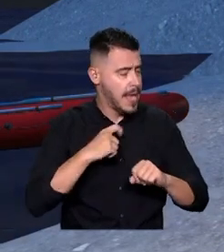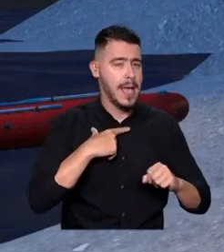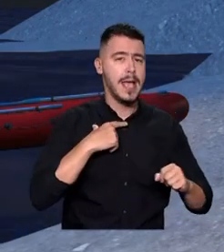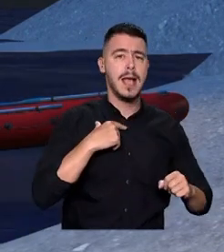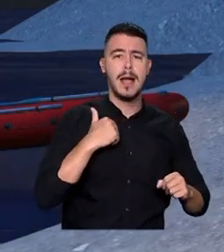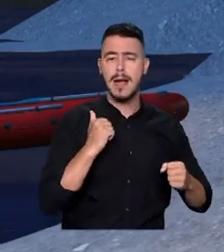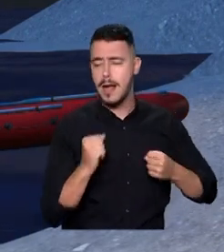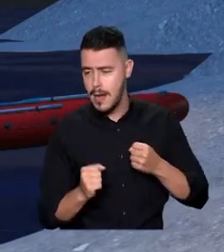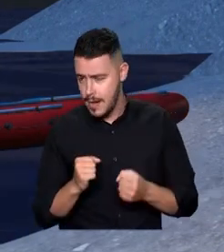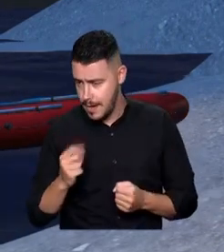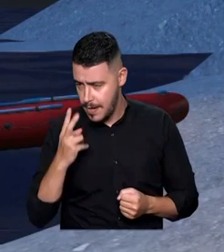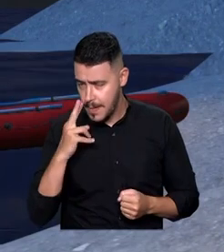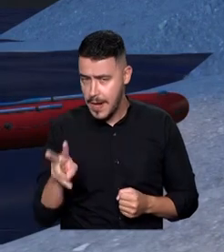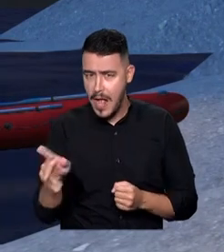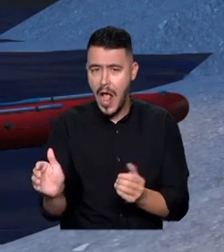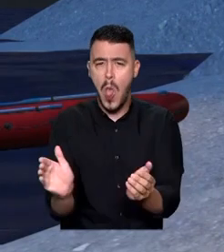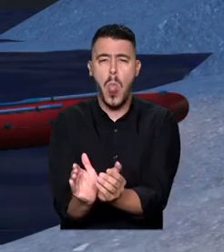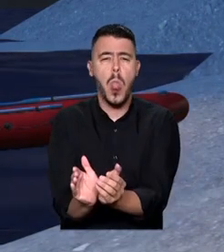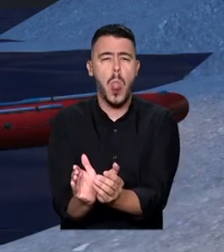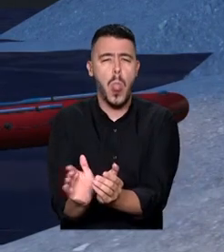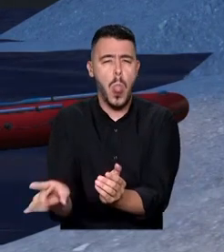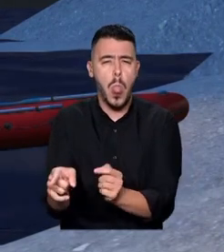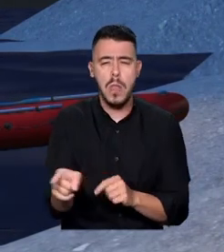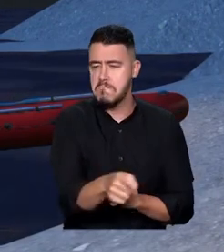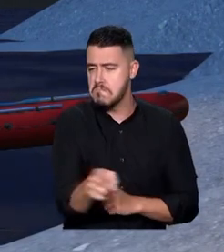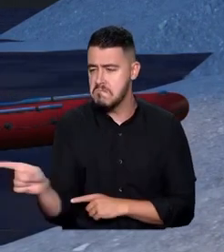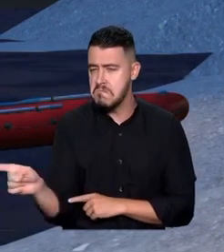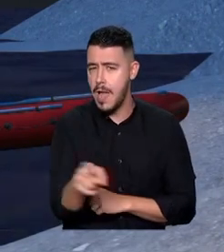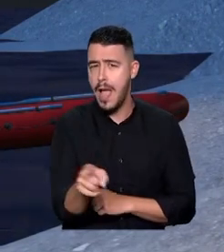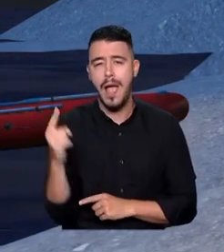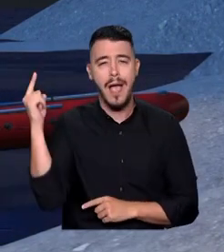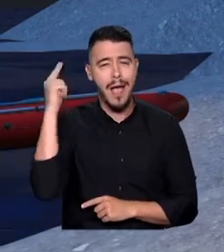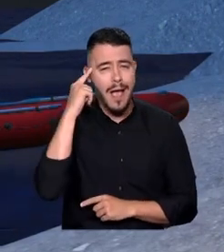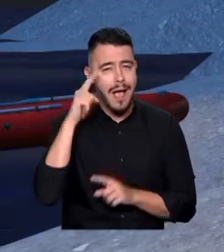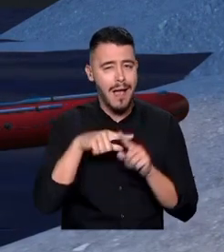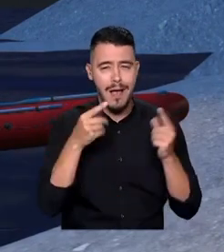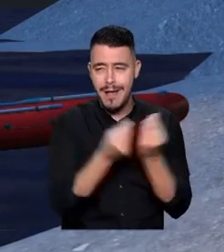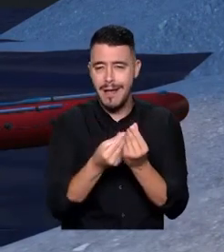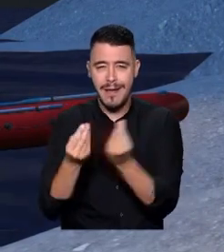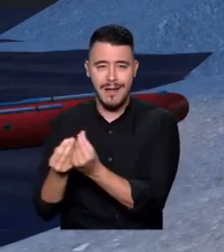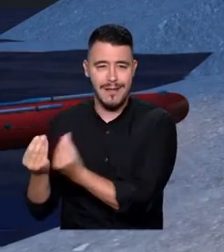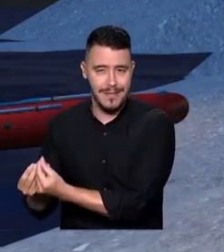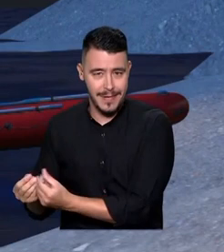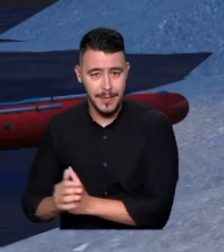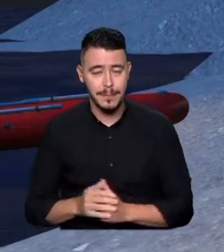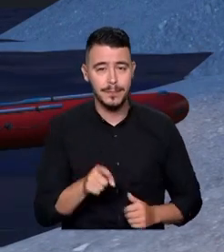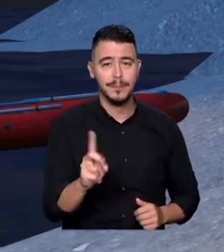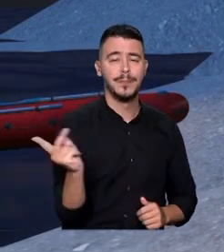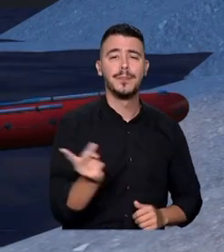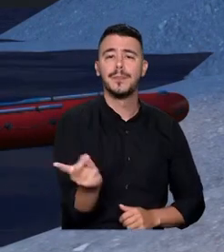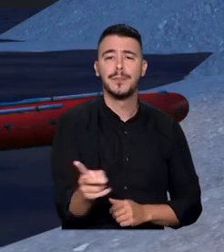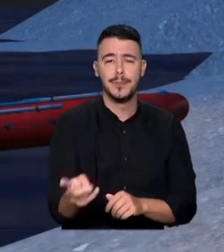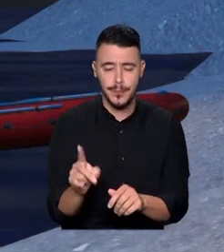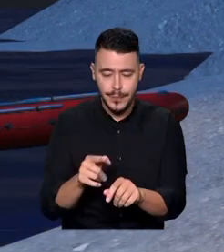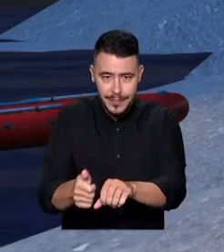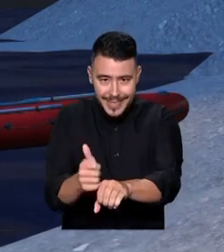Τώρα λοιπόν όλα αποκτούν μια σειρά και μια λογική. Τα δύο παιδιά αρχίζουν να ανάβουν τις